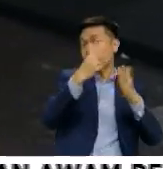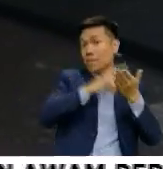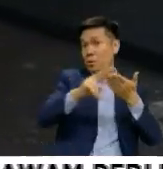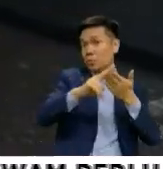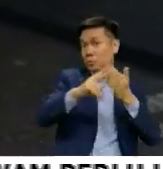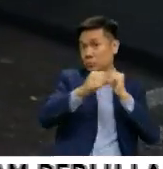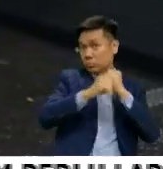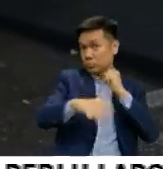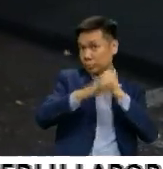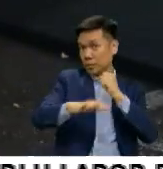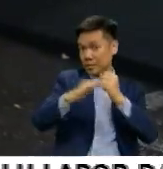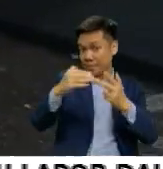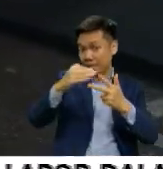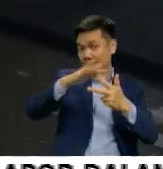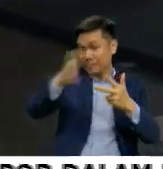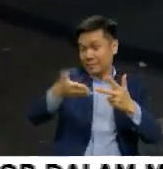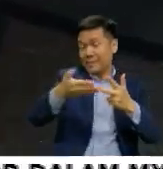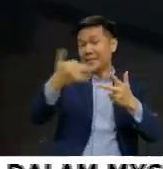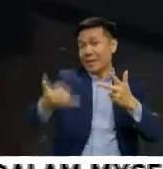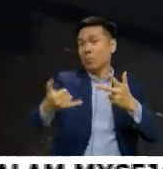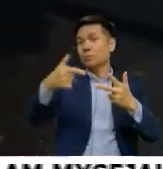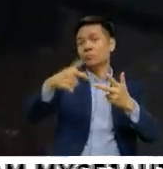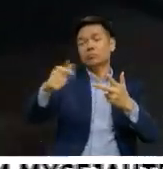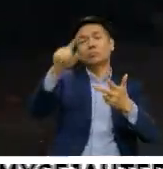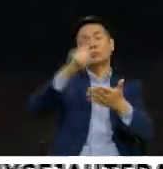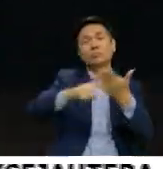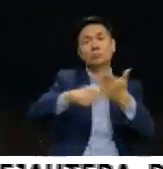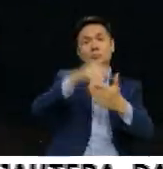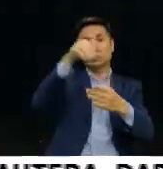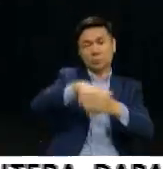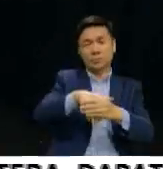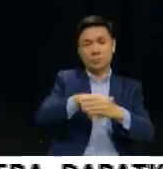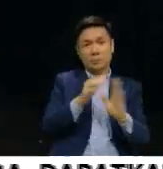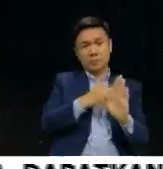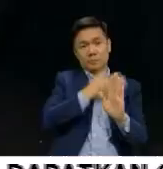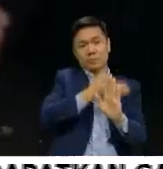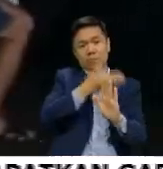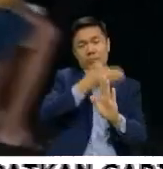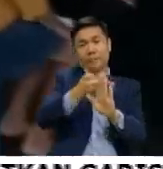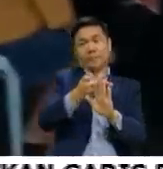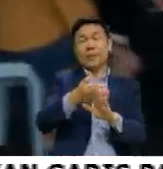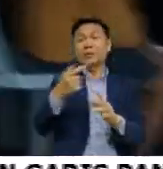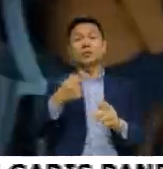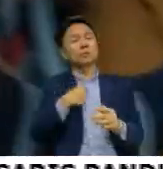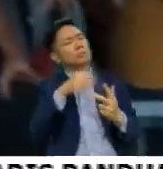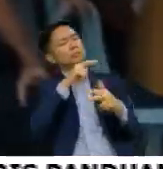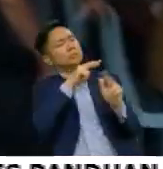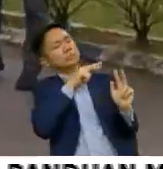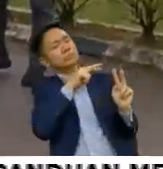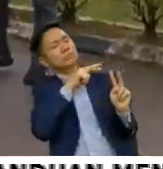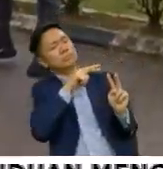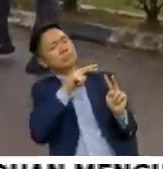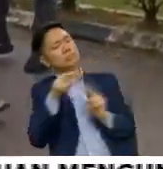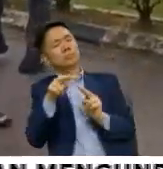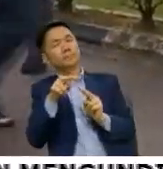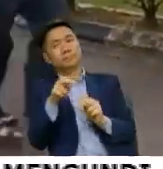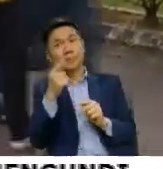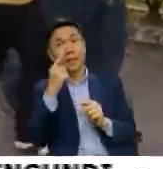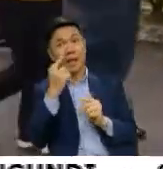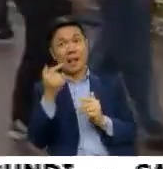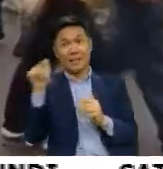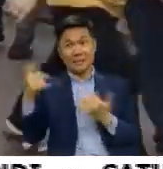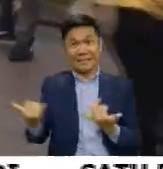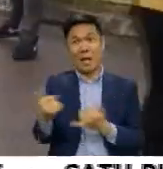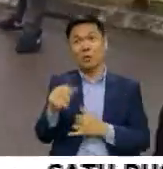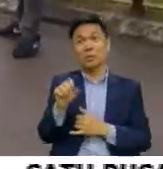pada hari ini yaitu apa yang saya lakukan berdasarkan pada 3 semboyan apa ikut serta bagaimana saya berada